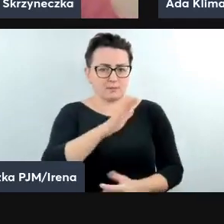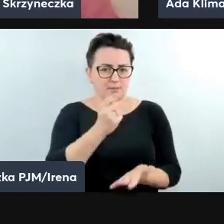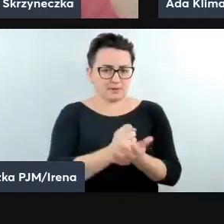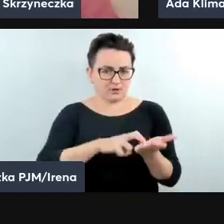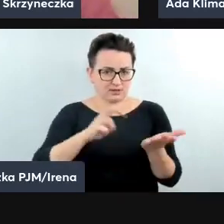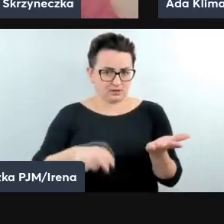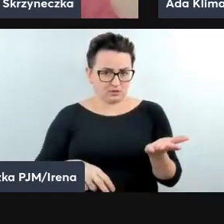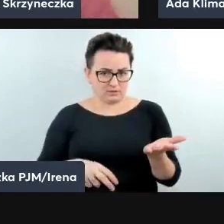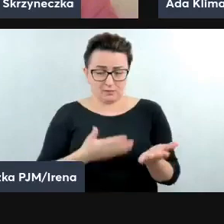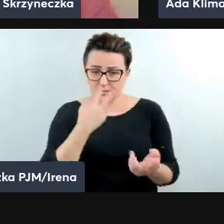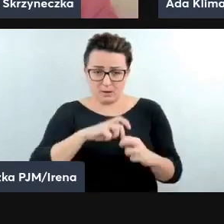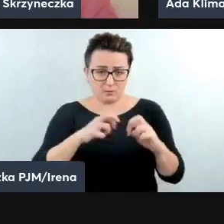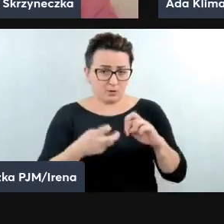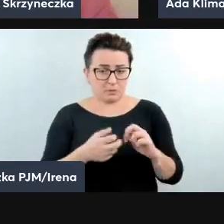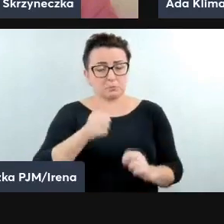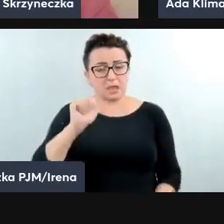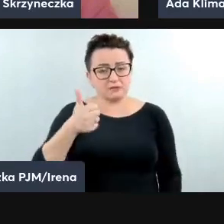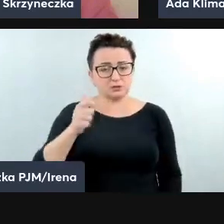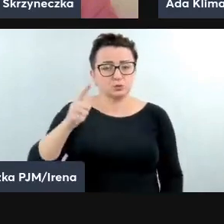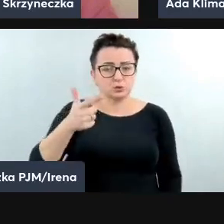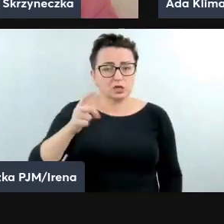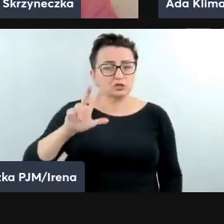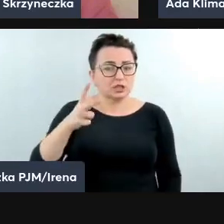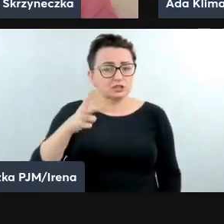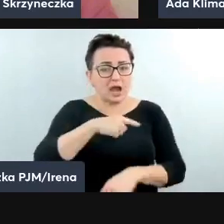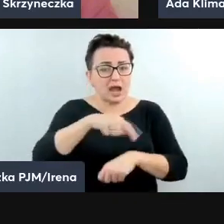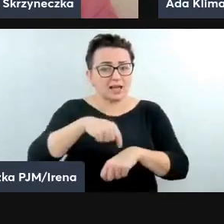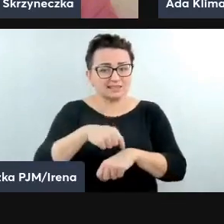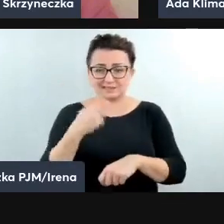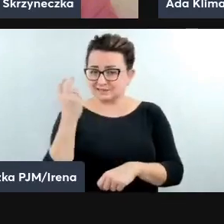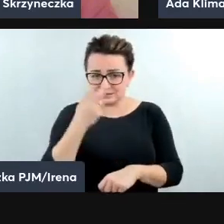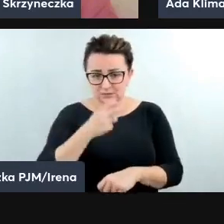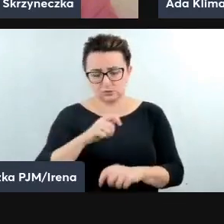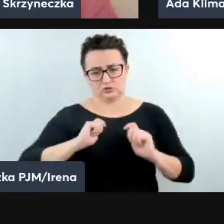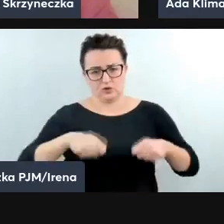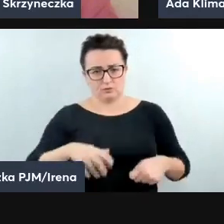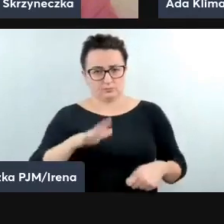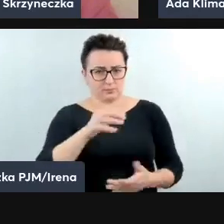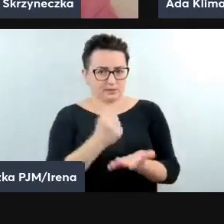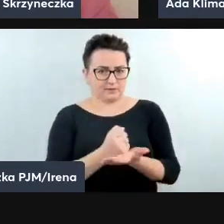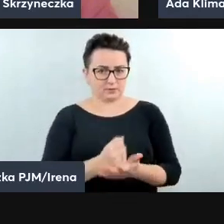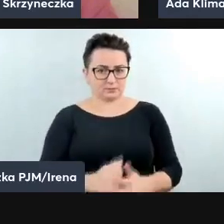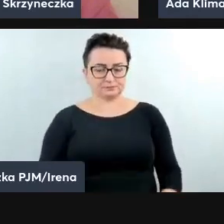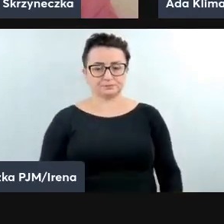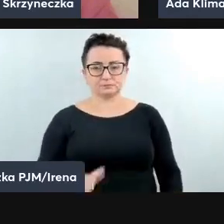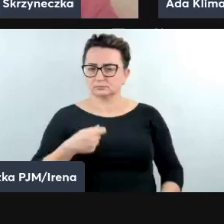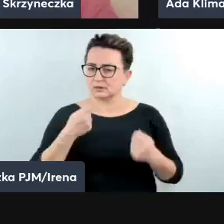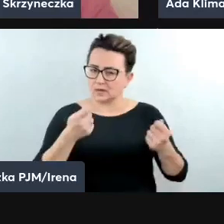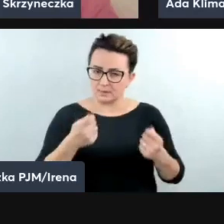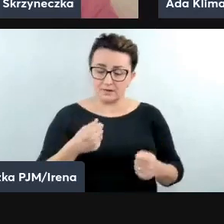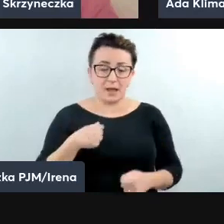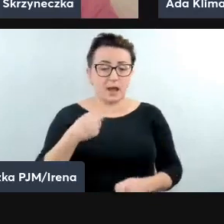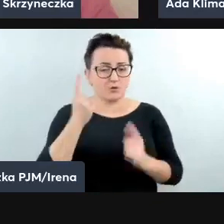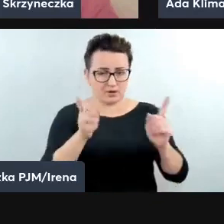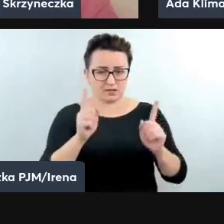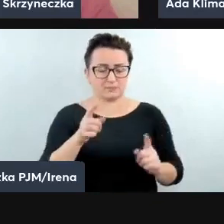trzeciej lekcji albo w dowolnym momencie, nie? Bardzo, bardzo zachęcam, bo uważam, że te lekcje są super ważne. Czasami, właśnie, to